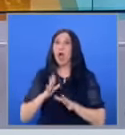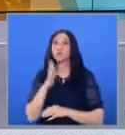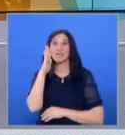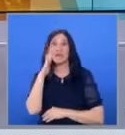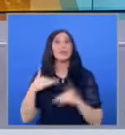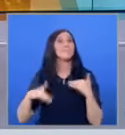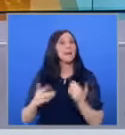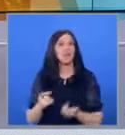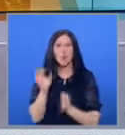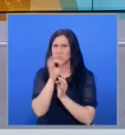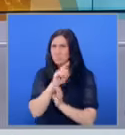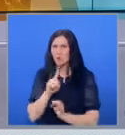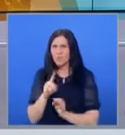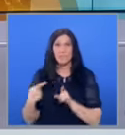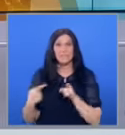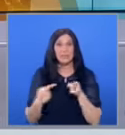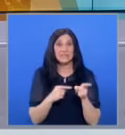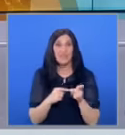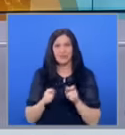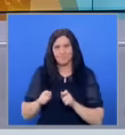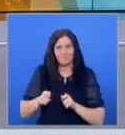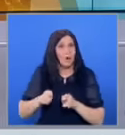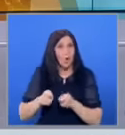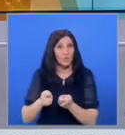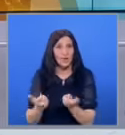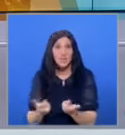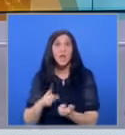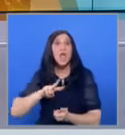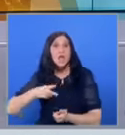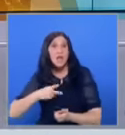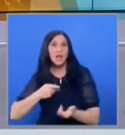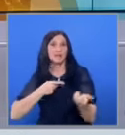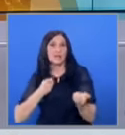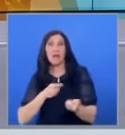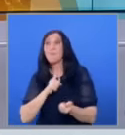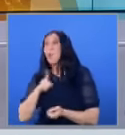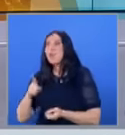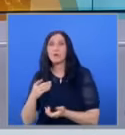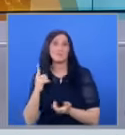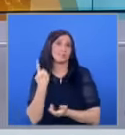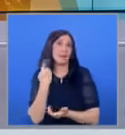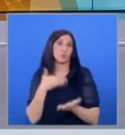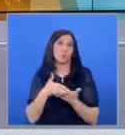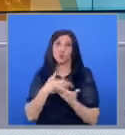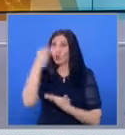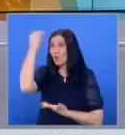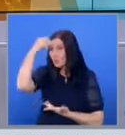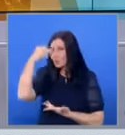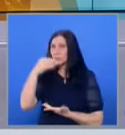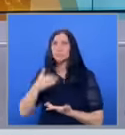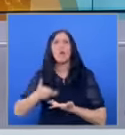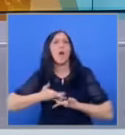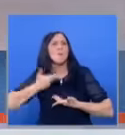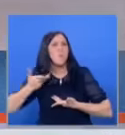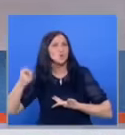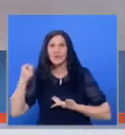Северна Македония никой не преследва, малтретира или стреля по някого, само защото е българин. Посланията